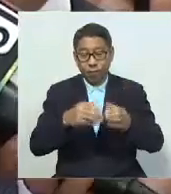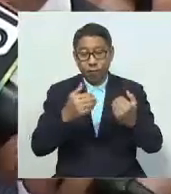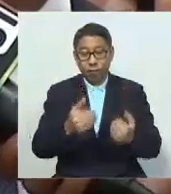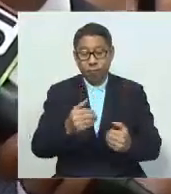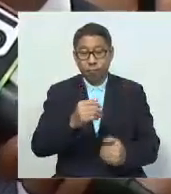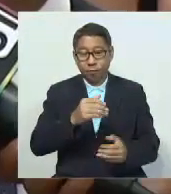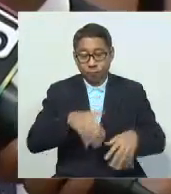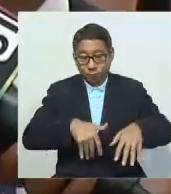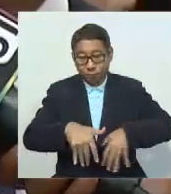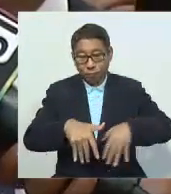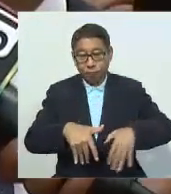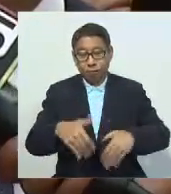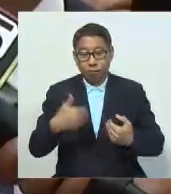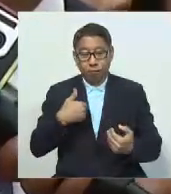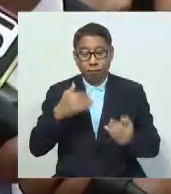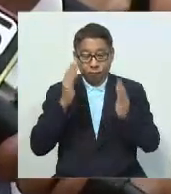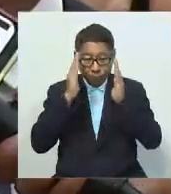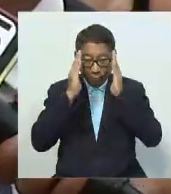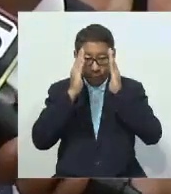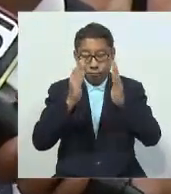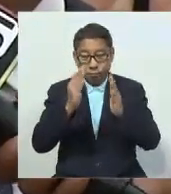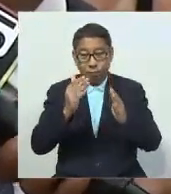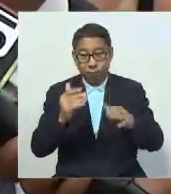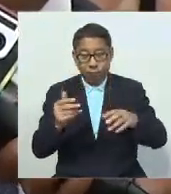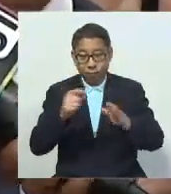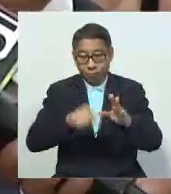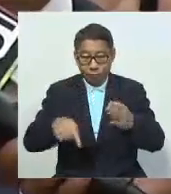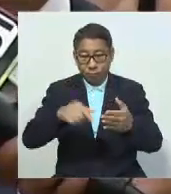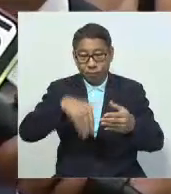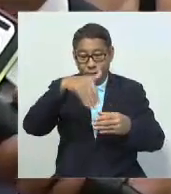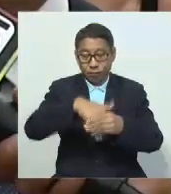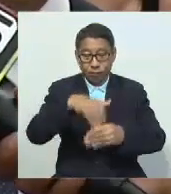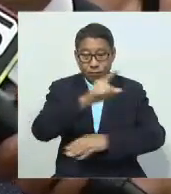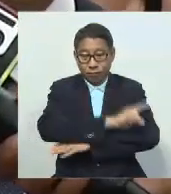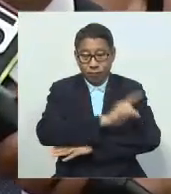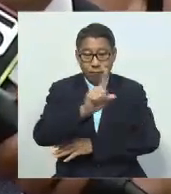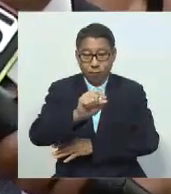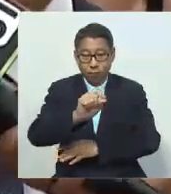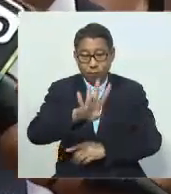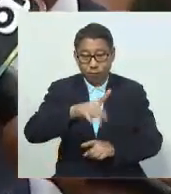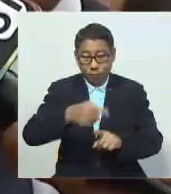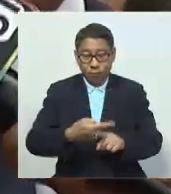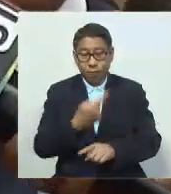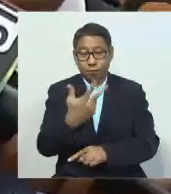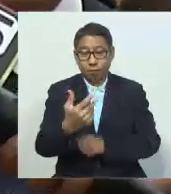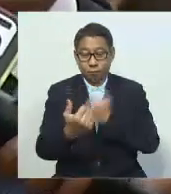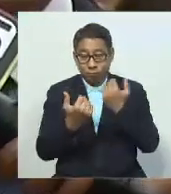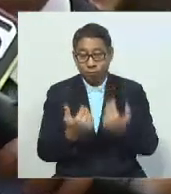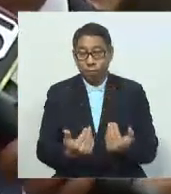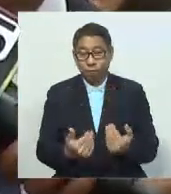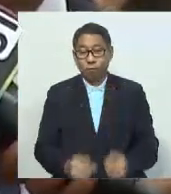ชนที่มุ่งหน้าที่จะเดินเข้าสู่การเลือกตั้งในวันที่24มีนาคมที่จะถึ